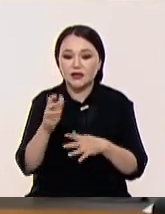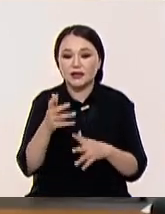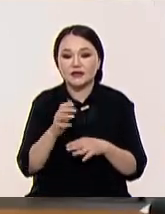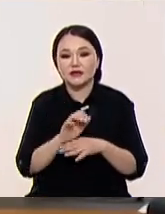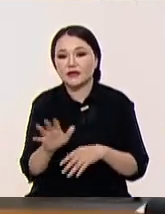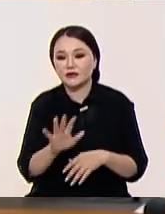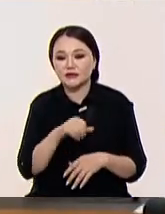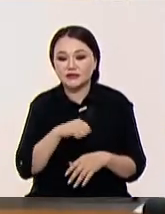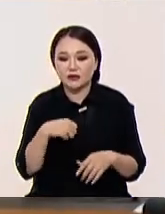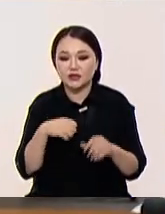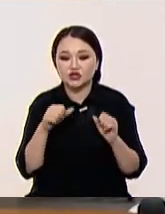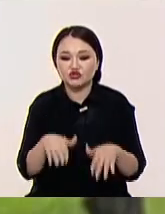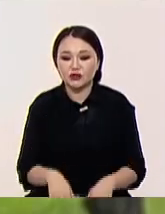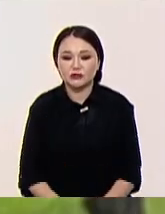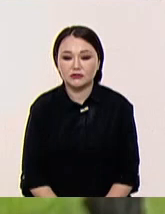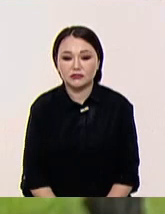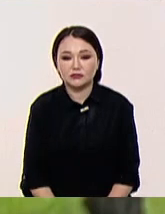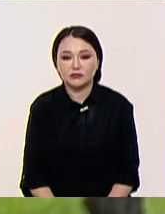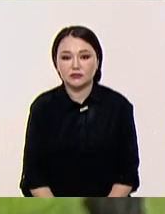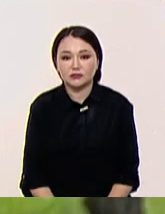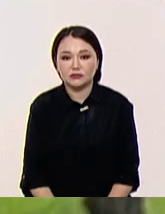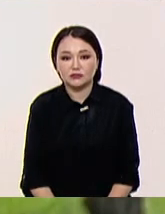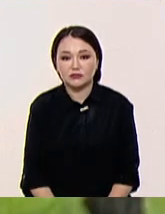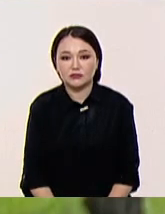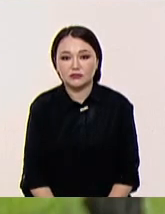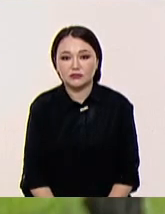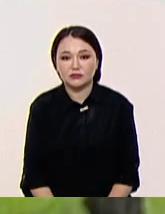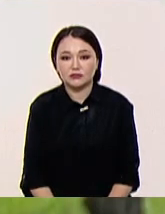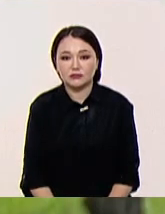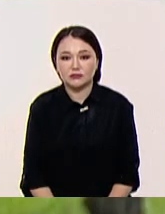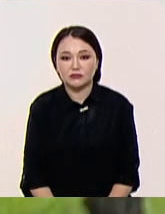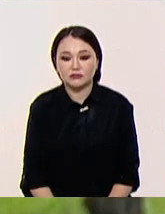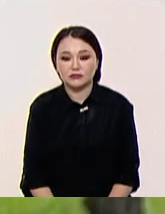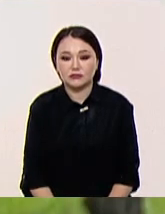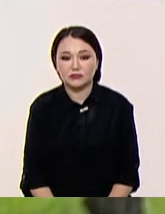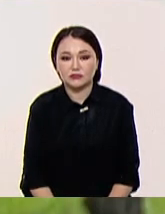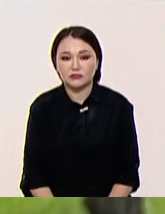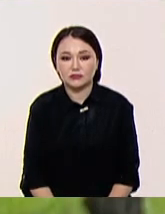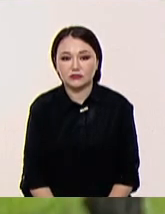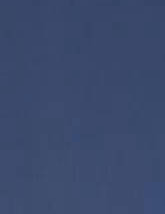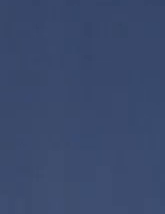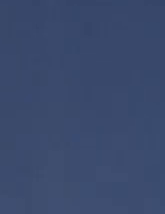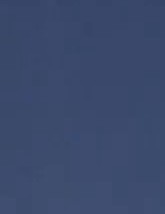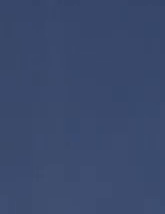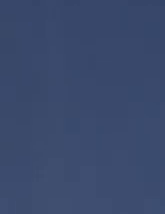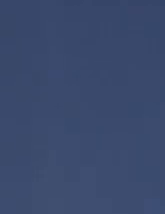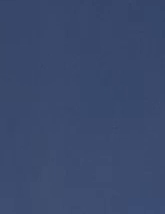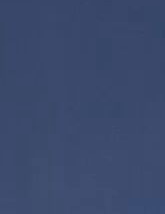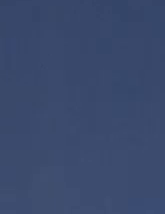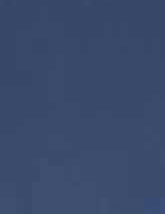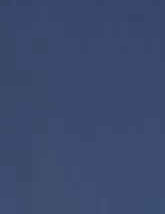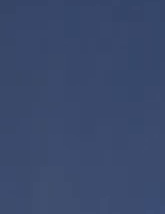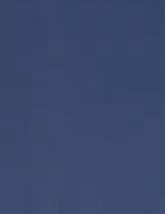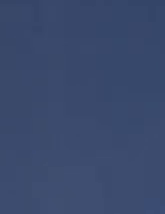жіберу-жібермеуді өздері шешеді. Өмір Серікбекұлы, Дидар Елеуов, Информ бюро, Нұр-Сұлтан. Тікелей